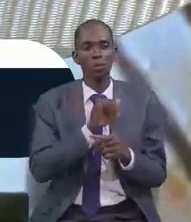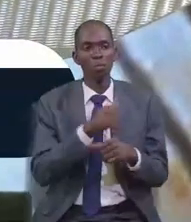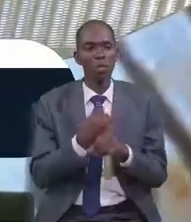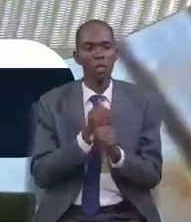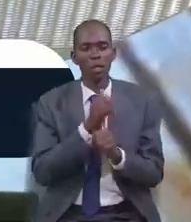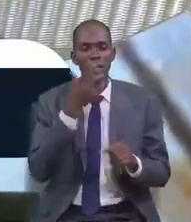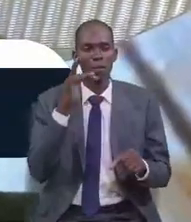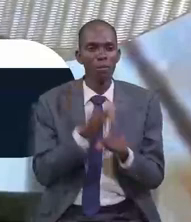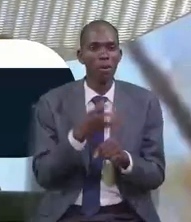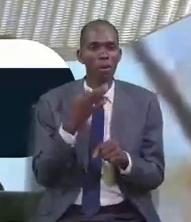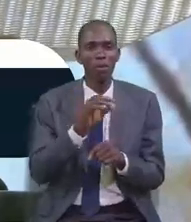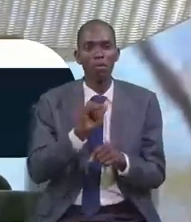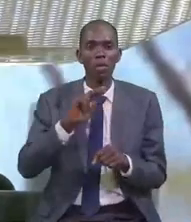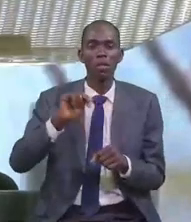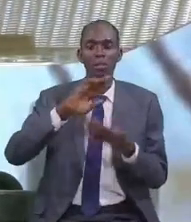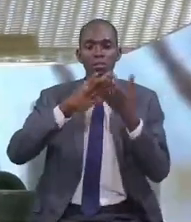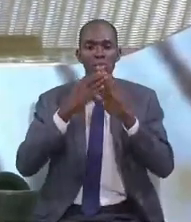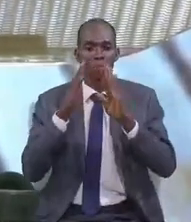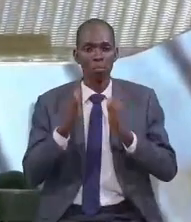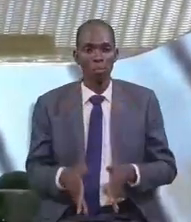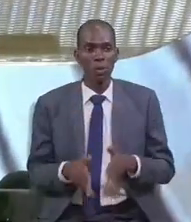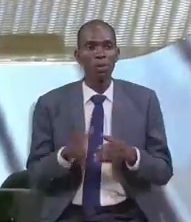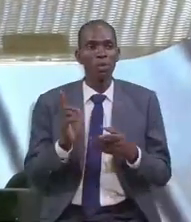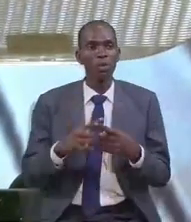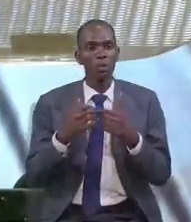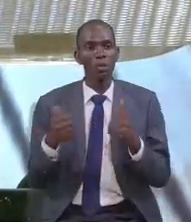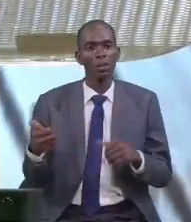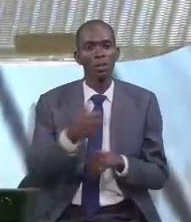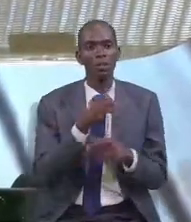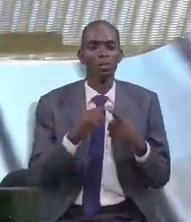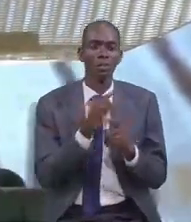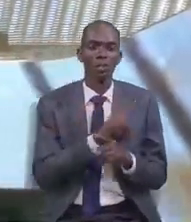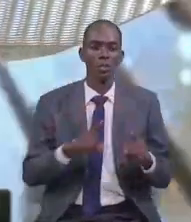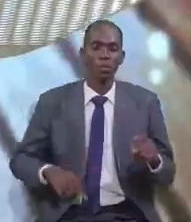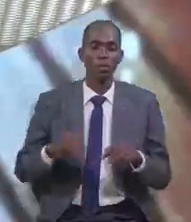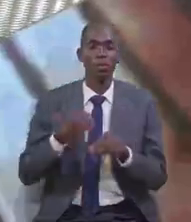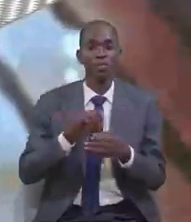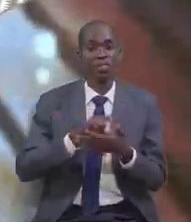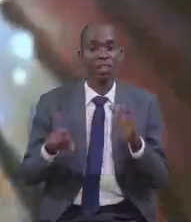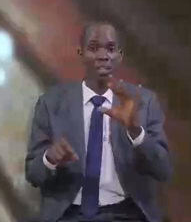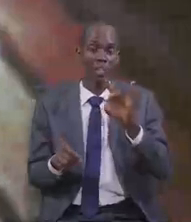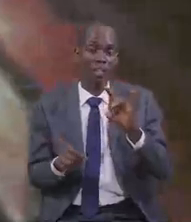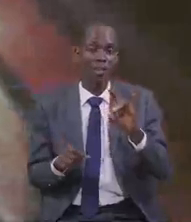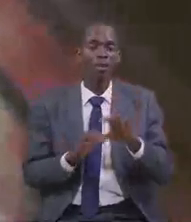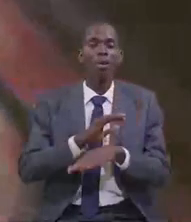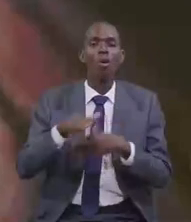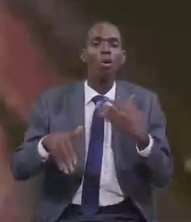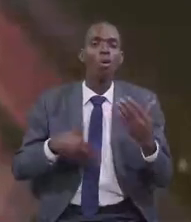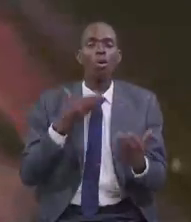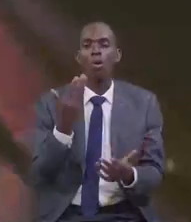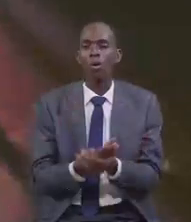il se sépare pour consacrer à l'Éternel. Verset 8 dit, pendant tout le temps de